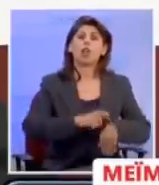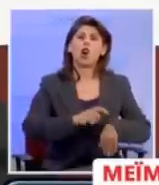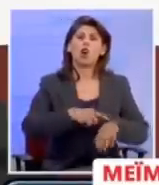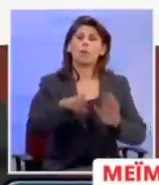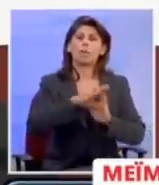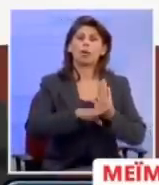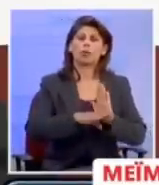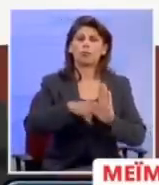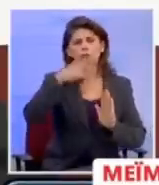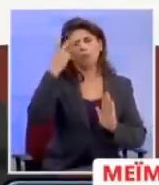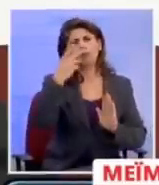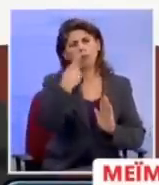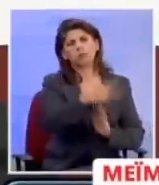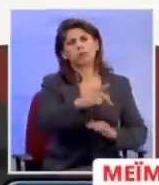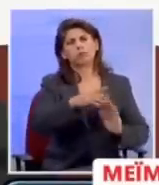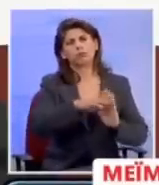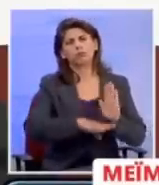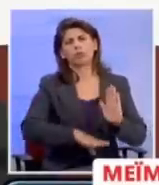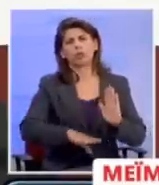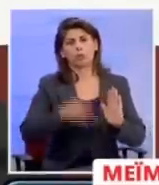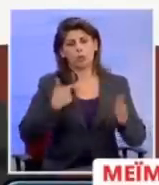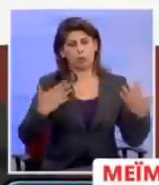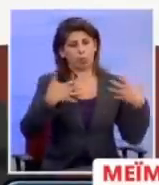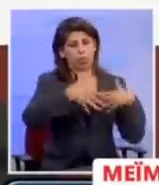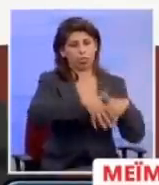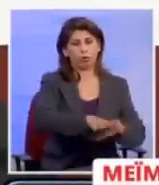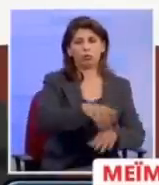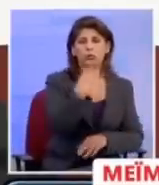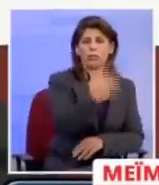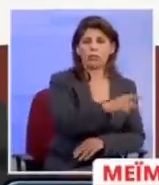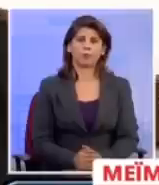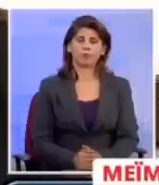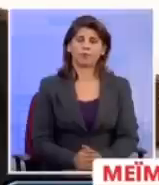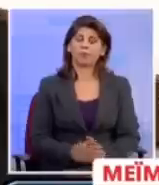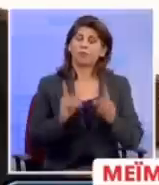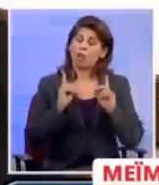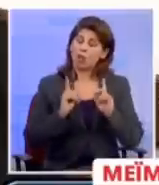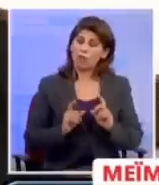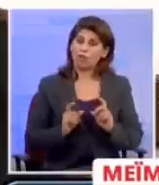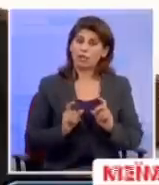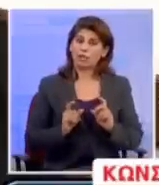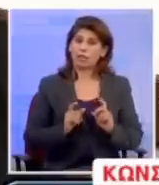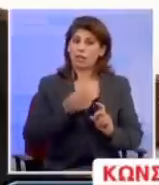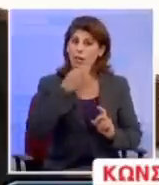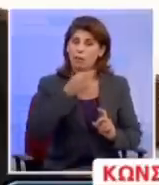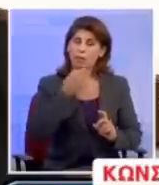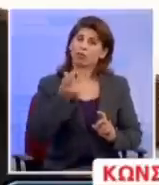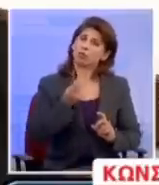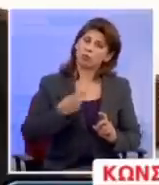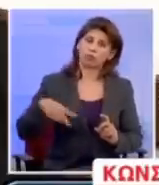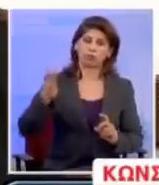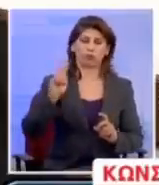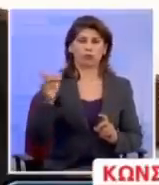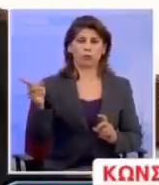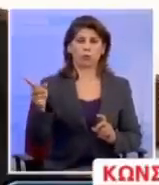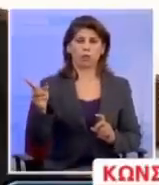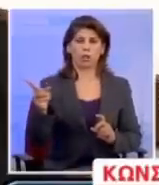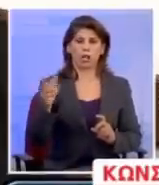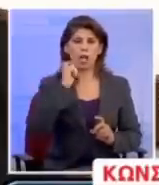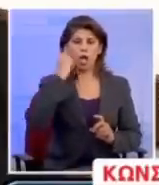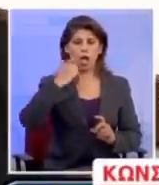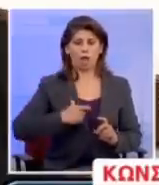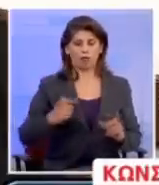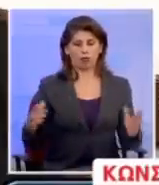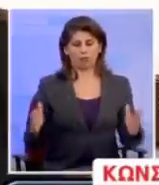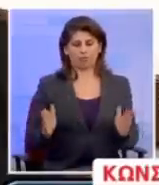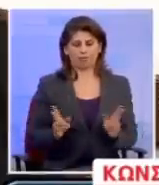φαίνεται, έχετε τα δικά σας ωράρια, δεν θα προσαρμοστούμε όλοι στα δικά σας ωράρια. Να μιλάτε με μεγαλύτερο αυτοπεριορισμό